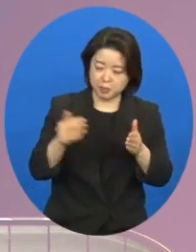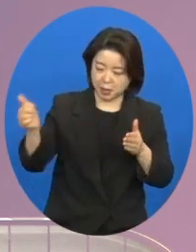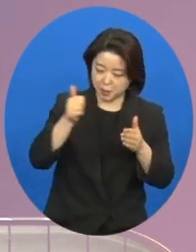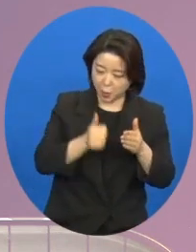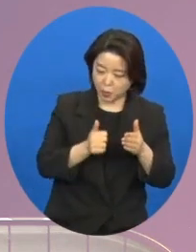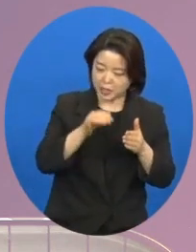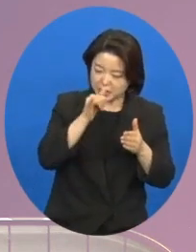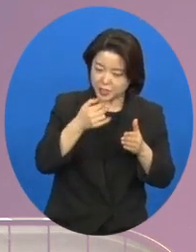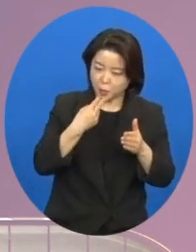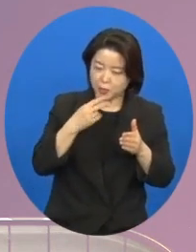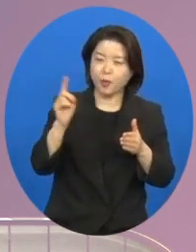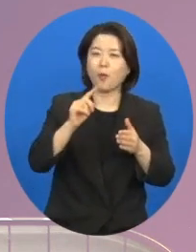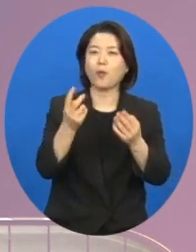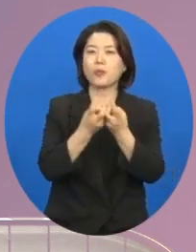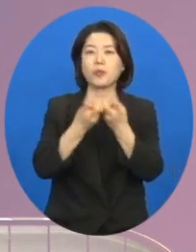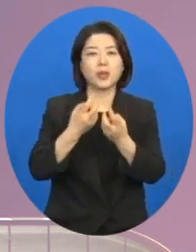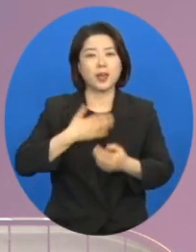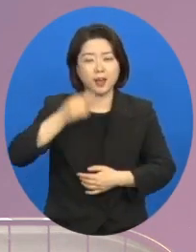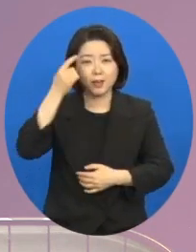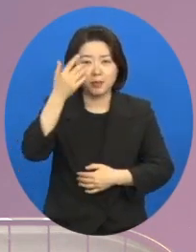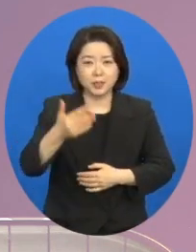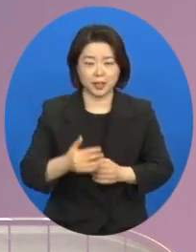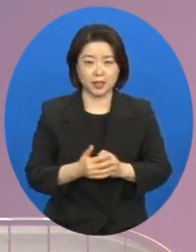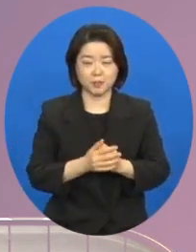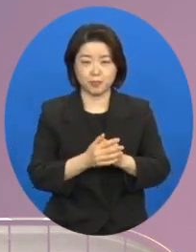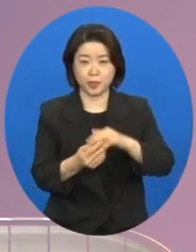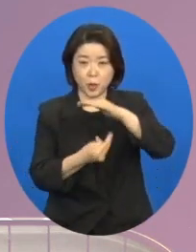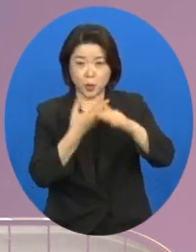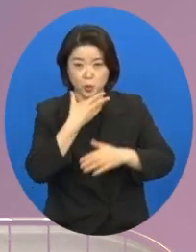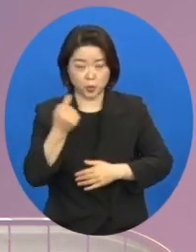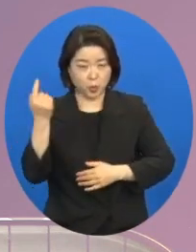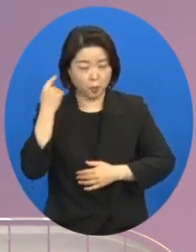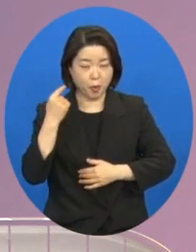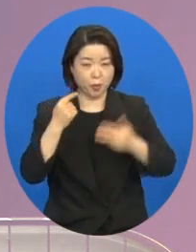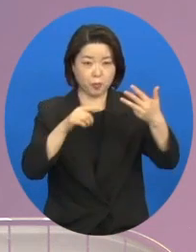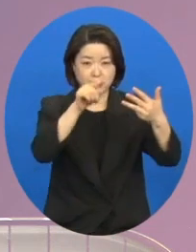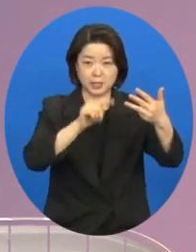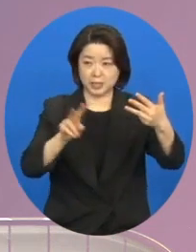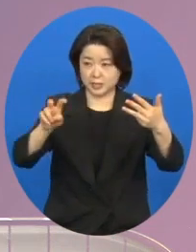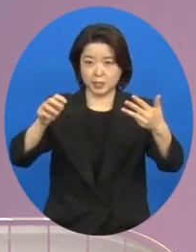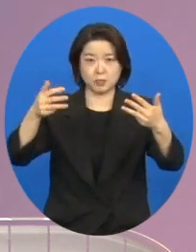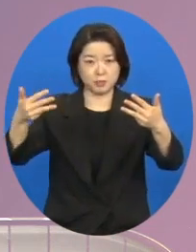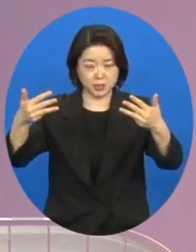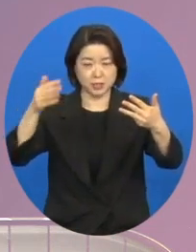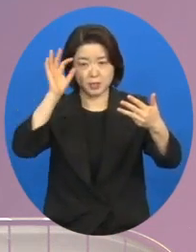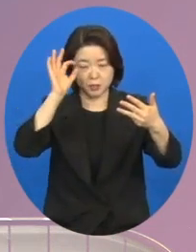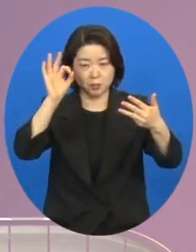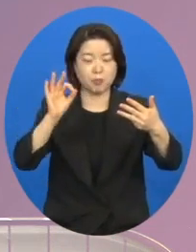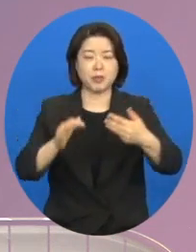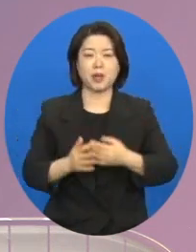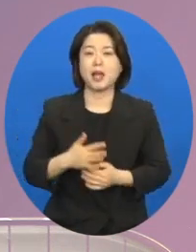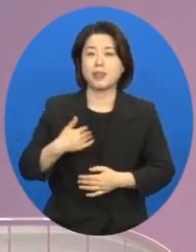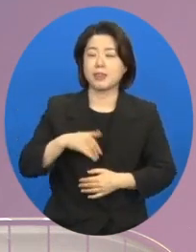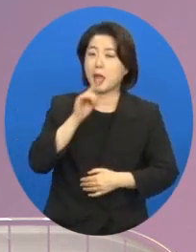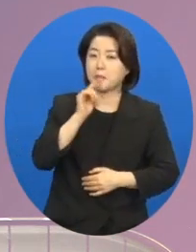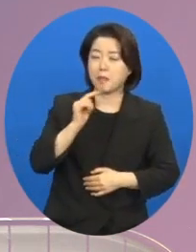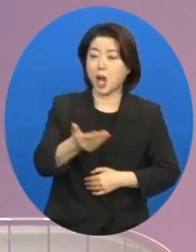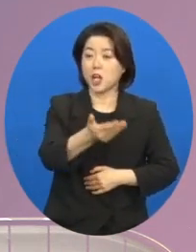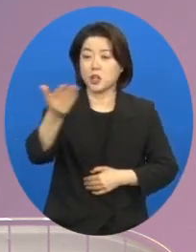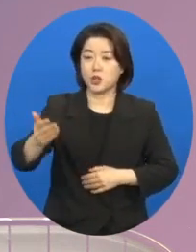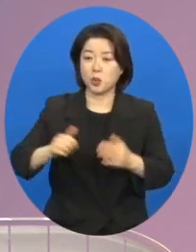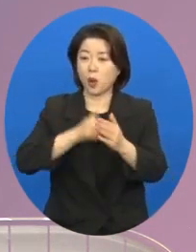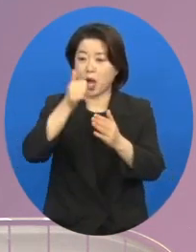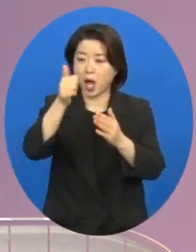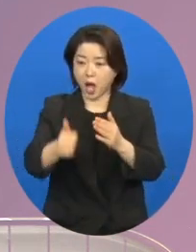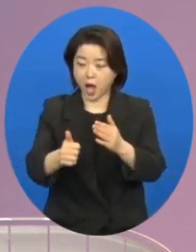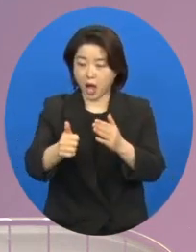있을까? 주님이 이런 말씀을 하셨어요. 요한복음 8장 37절에 내 말이 너희 안에 거할